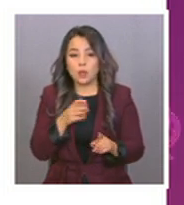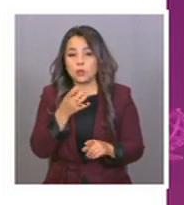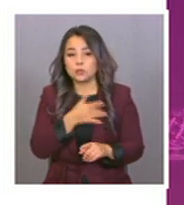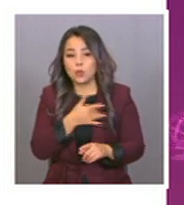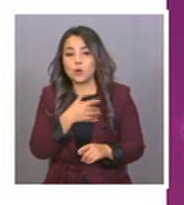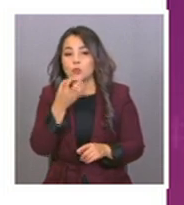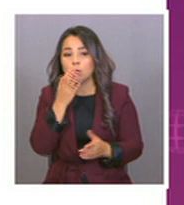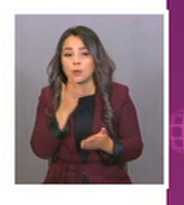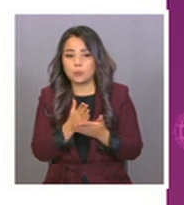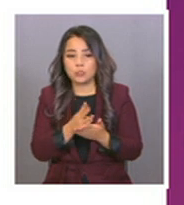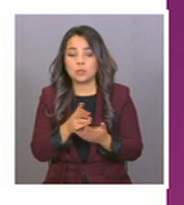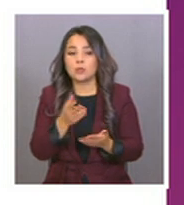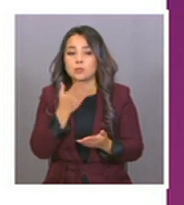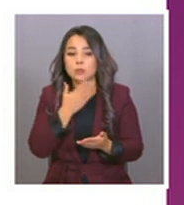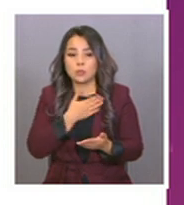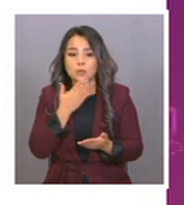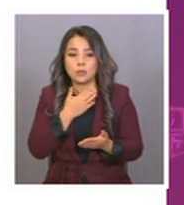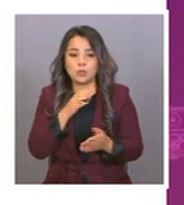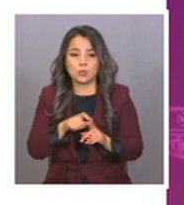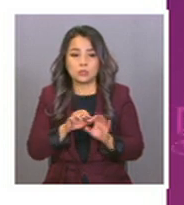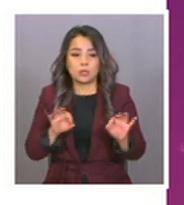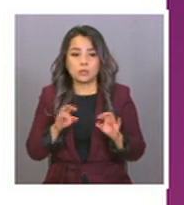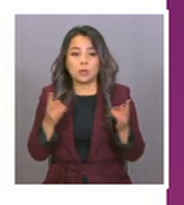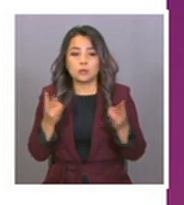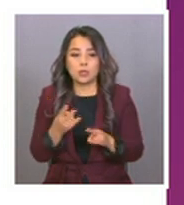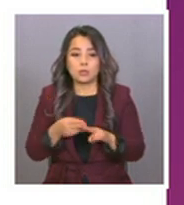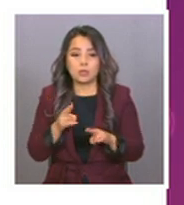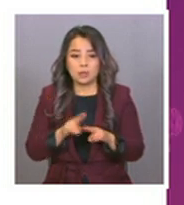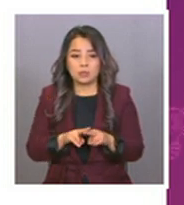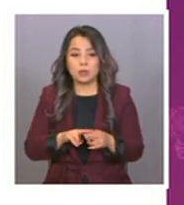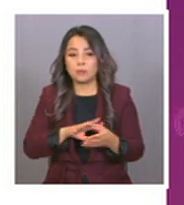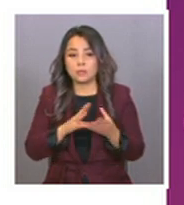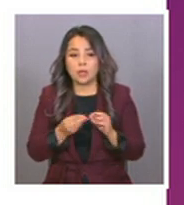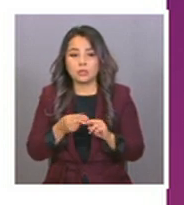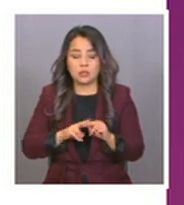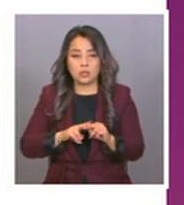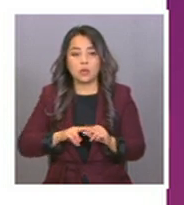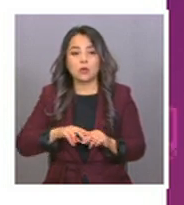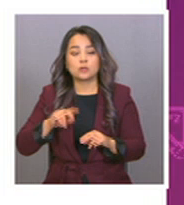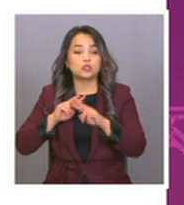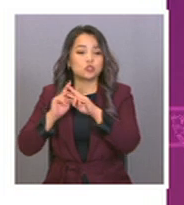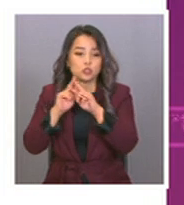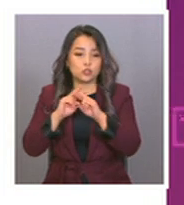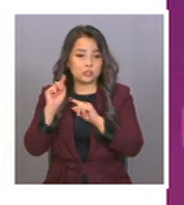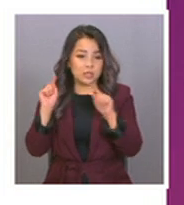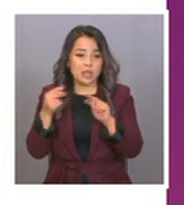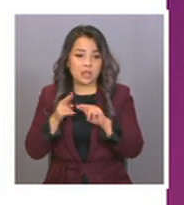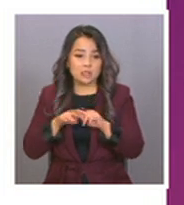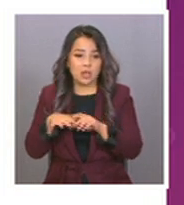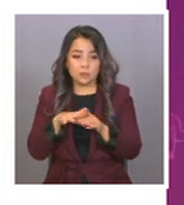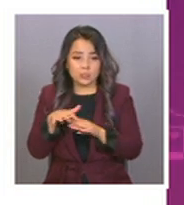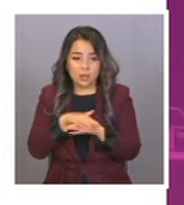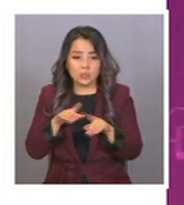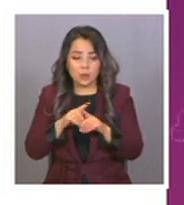отты сөз айт. Жыпырлаған жұлдыздан, жартыкеш болса да ай артық. Биік-биік